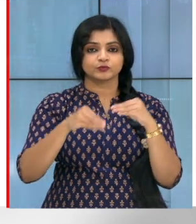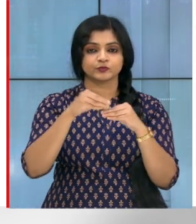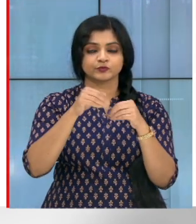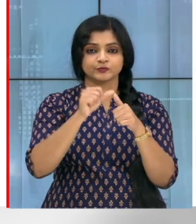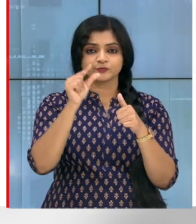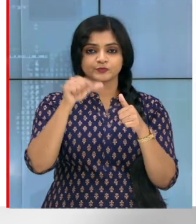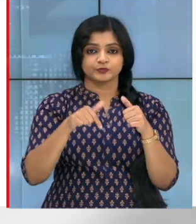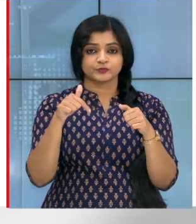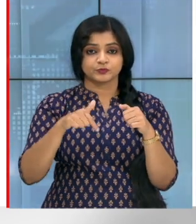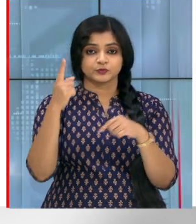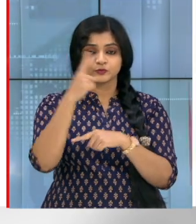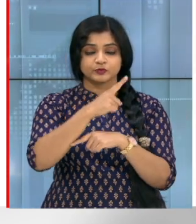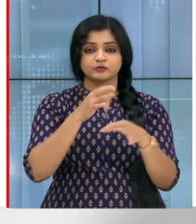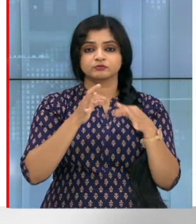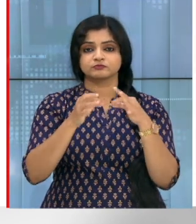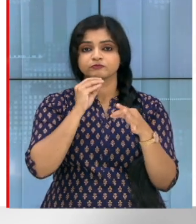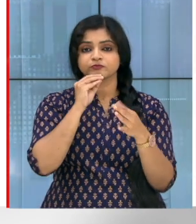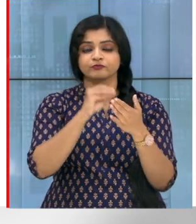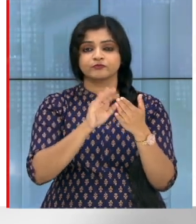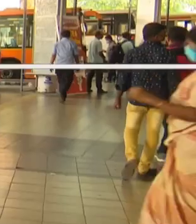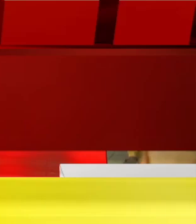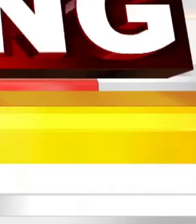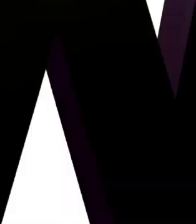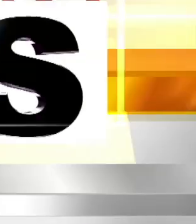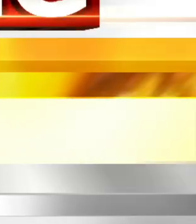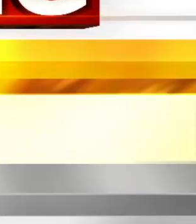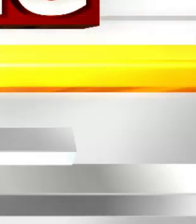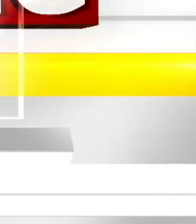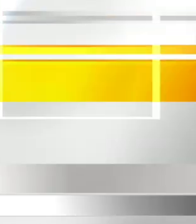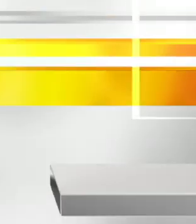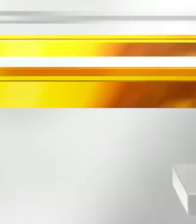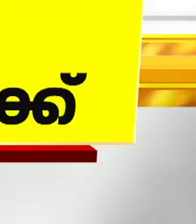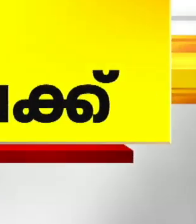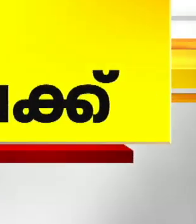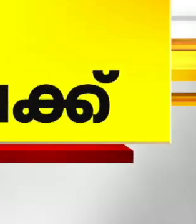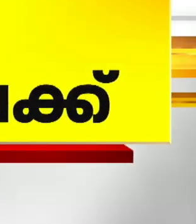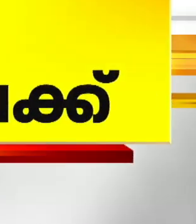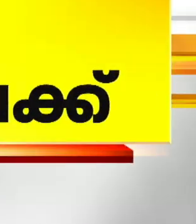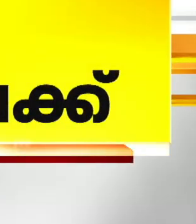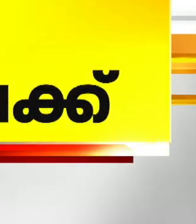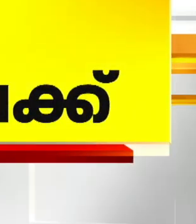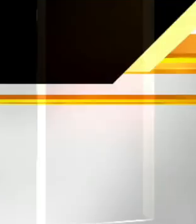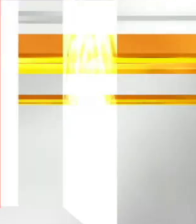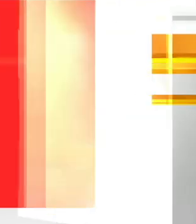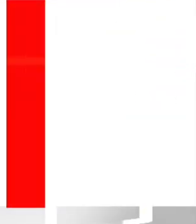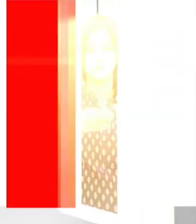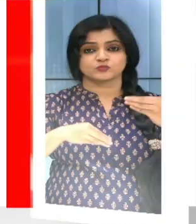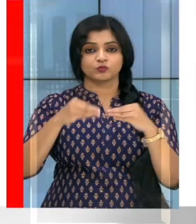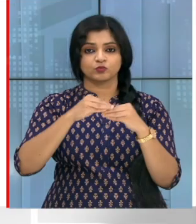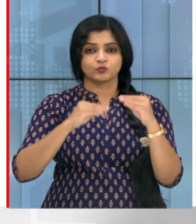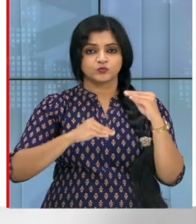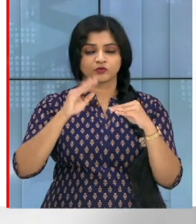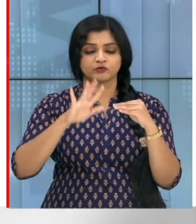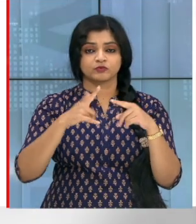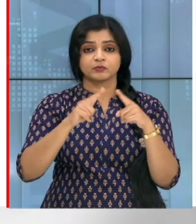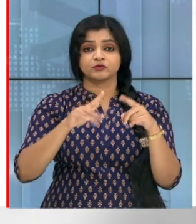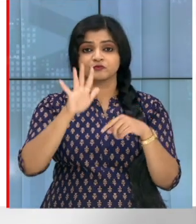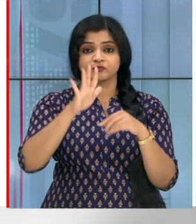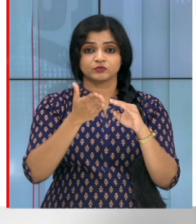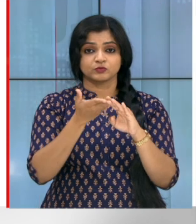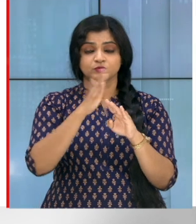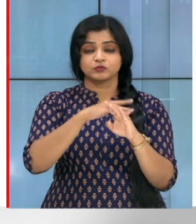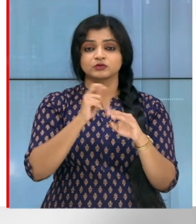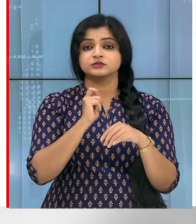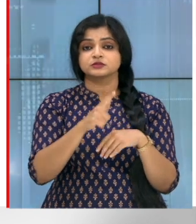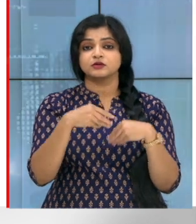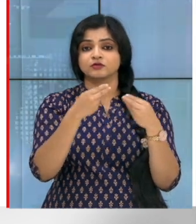ഇന്ന് വ്യക്തമാക്കിയിട്ടുണ്ട്. കെഎസ്ആർടിസിയിൽ ഡിസംബർ മാസത്തിൽ വലിയ വരുമാനം ഉണ്ടായ എങ്കിൽ പോലും 5-ാം തീയതിക്ക് മുമ്പ് ശമ്പളം